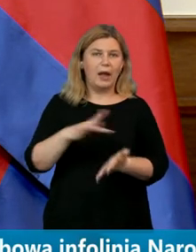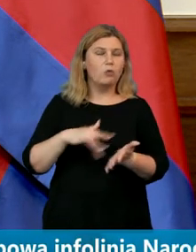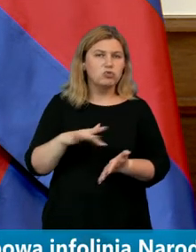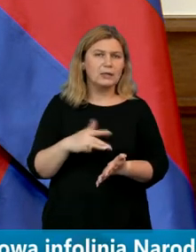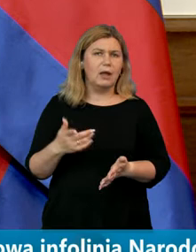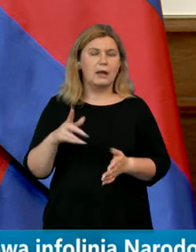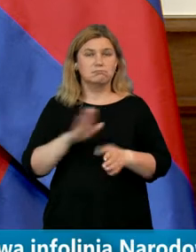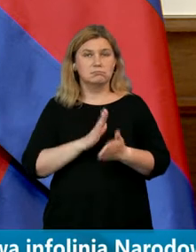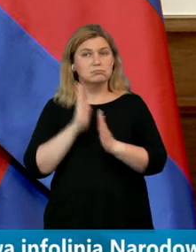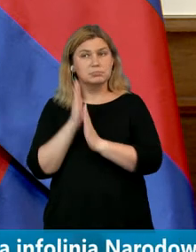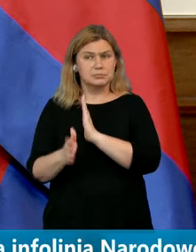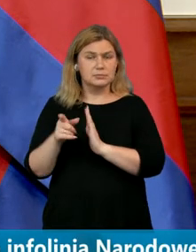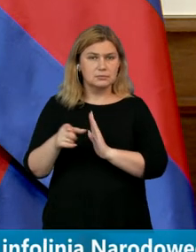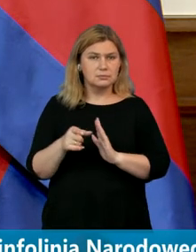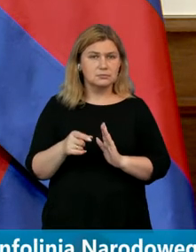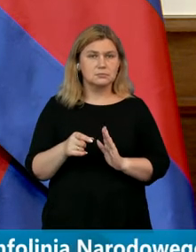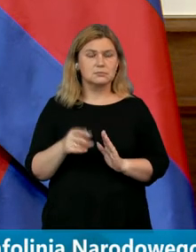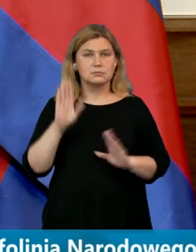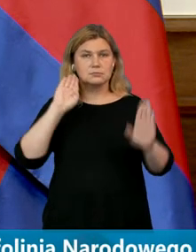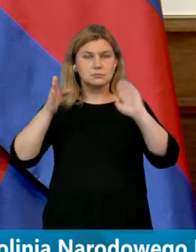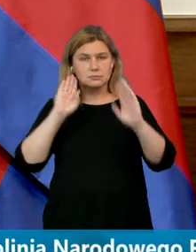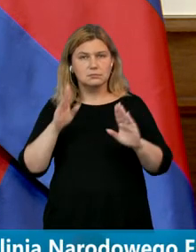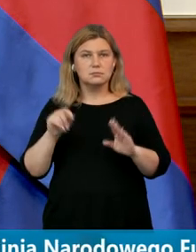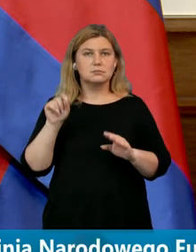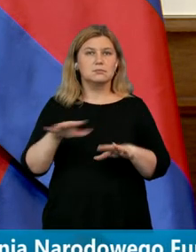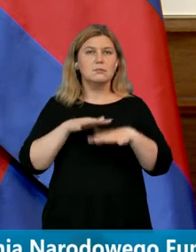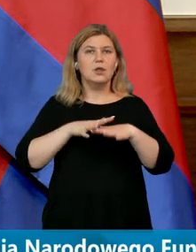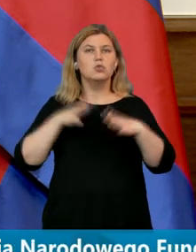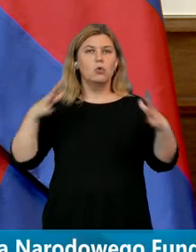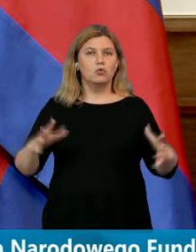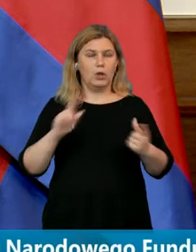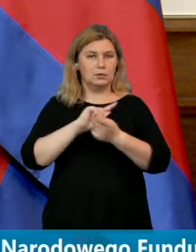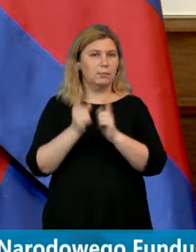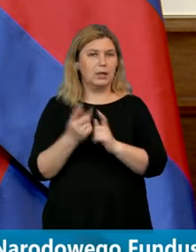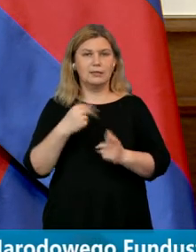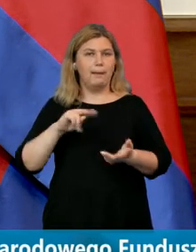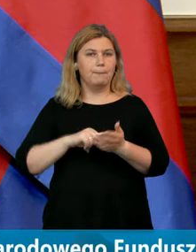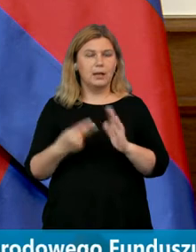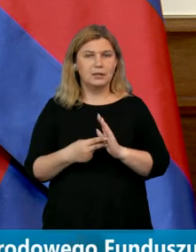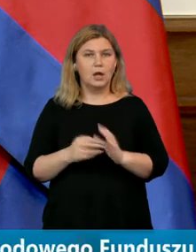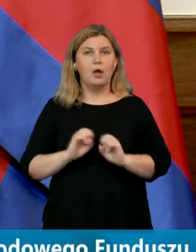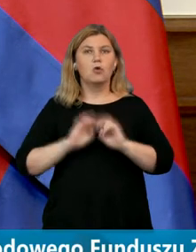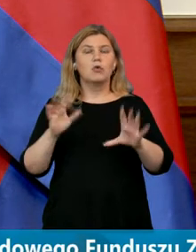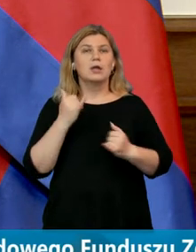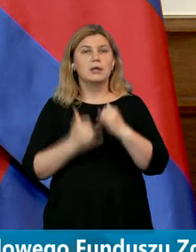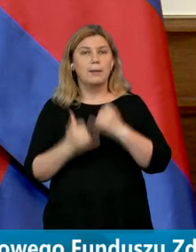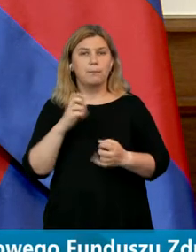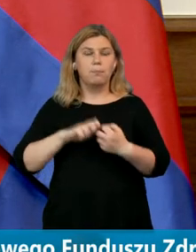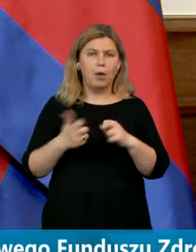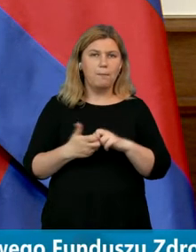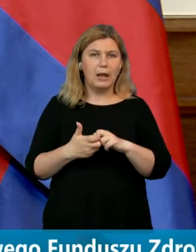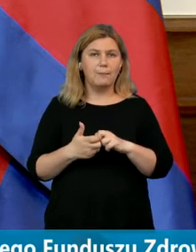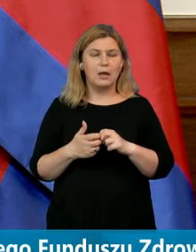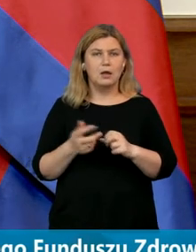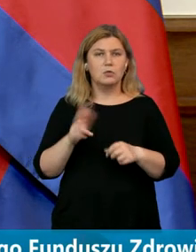przez Was bezpośrednio na Facebooku, więc takich dużych spotkań tam nie planujemy. Oczywiście, jeżeli są jakieś kłopoty i kwestie, o których